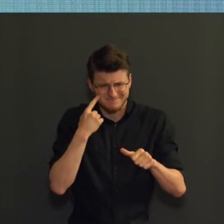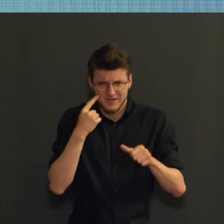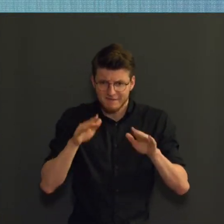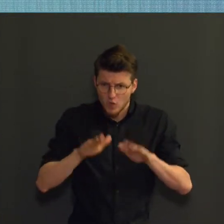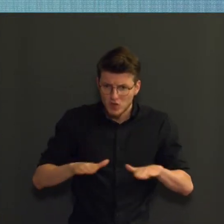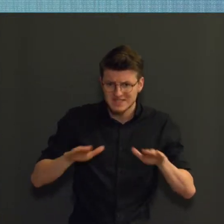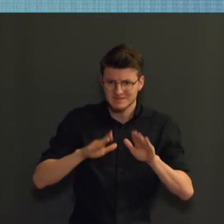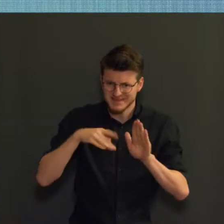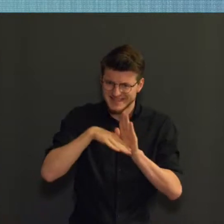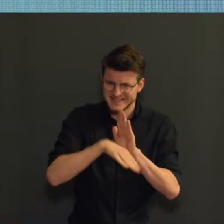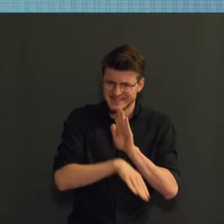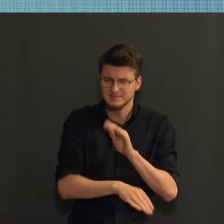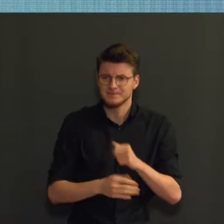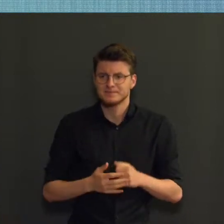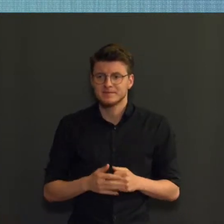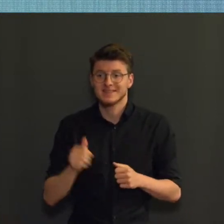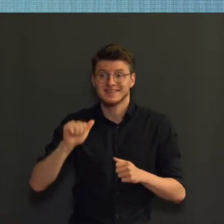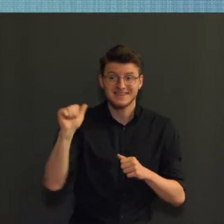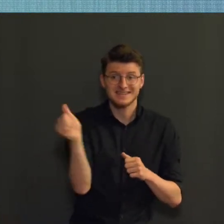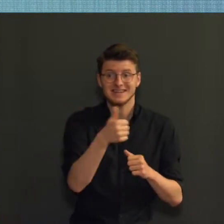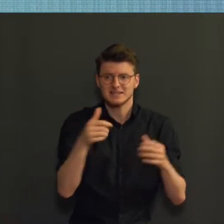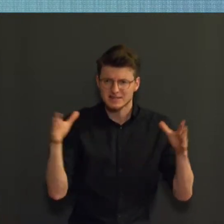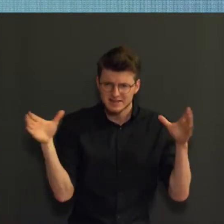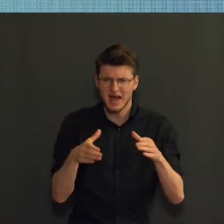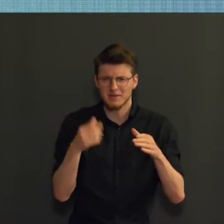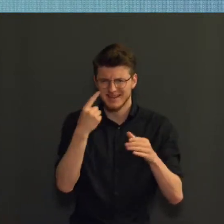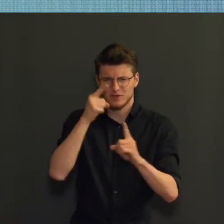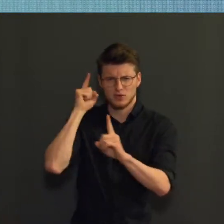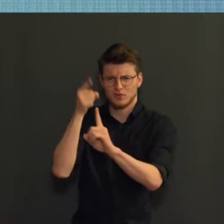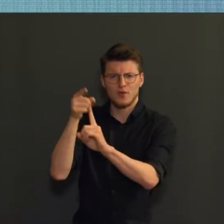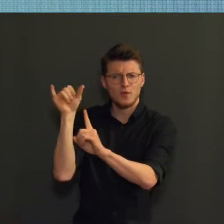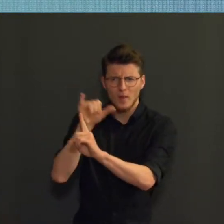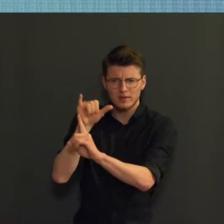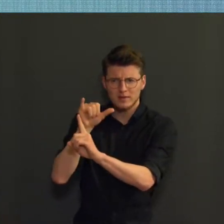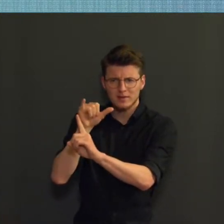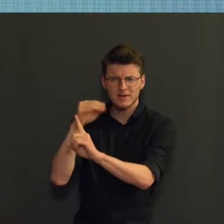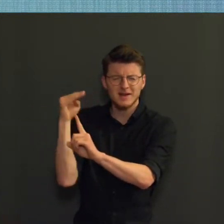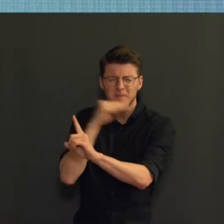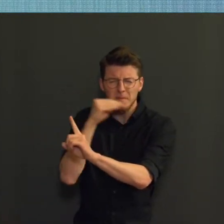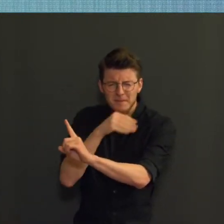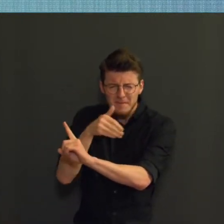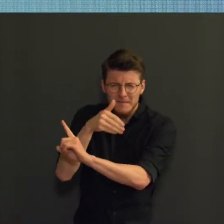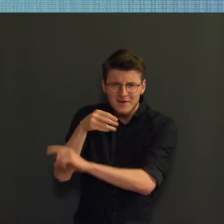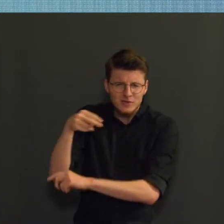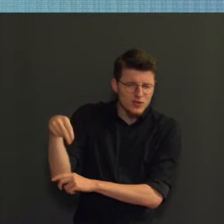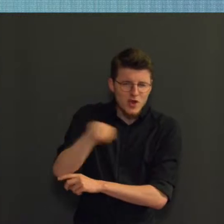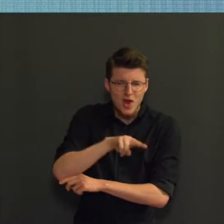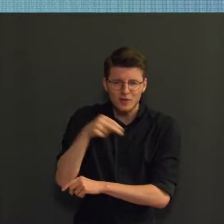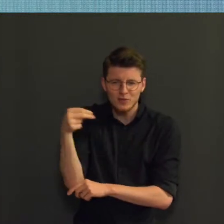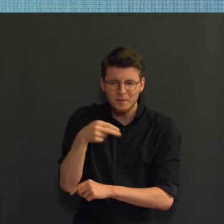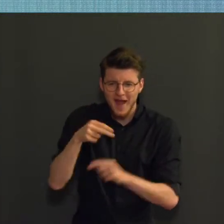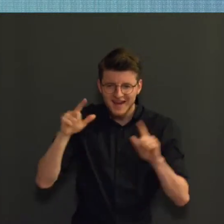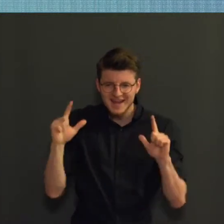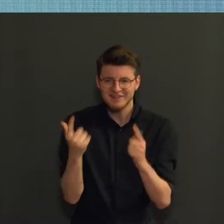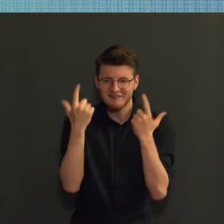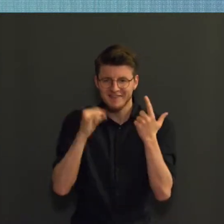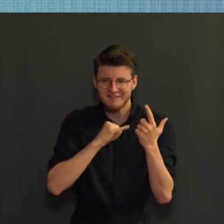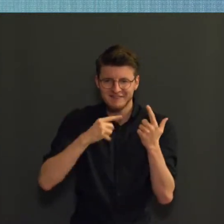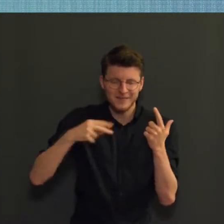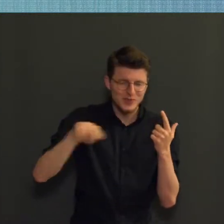terug oppikken. We blijven ons dan ook inzetten, zodat de vooropgestelde versoepelingen kunnen ingaan in de komende weken en